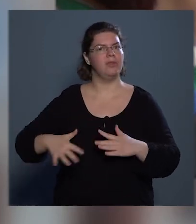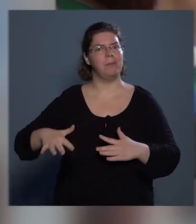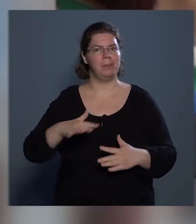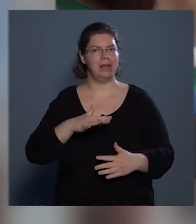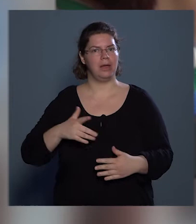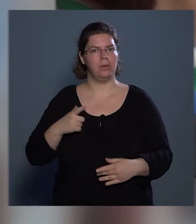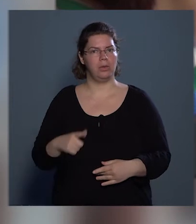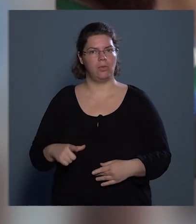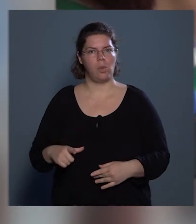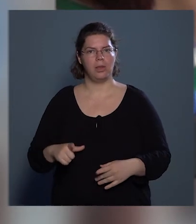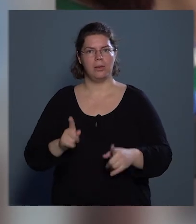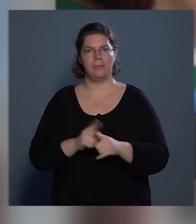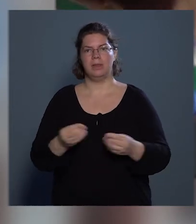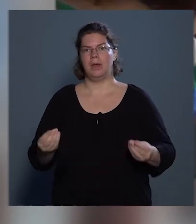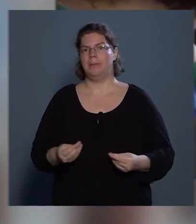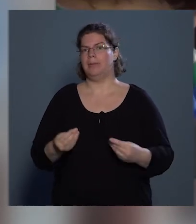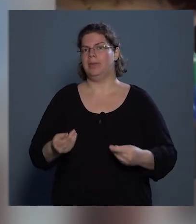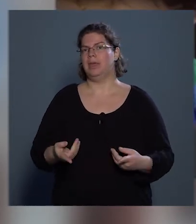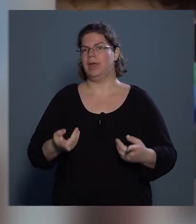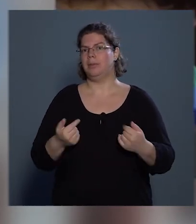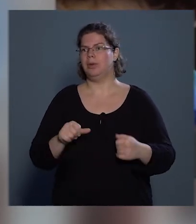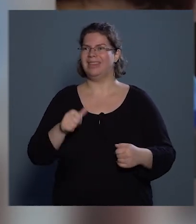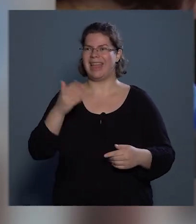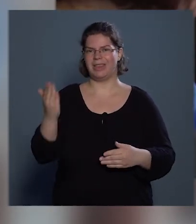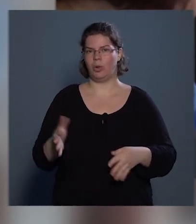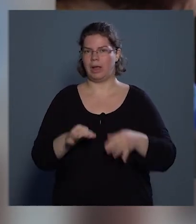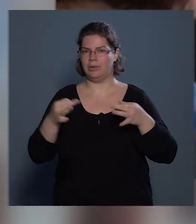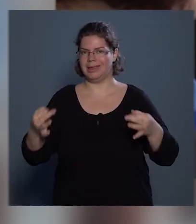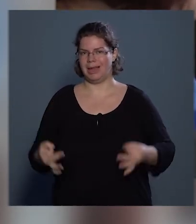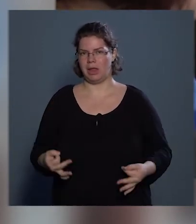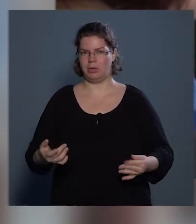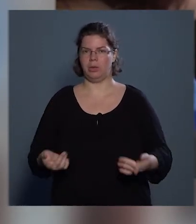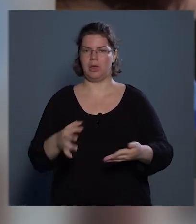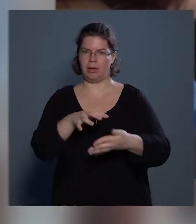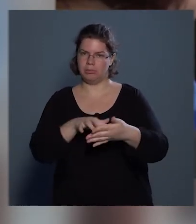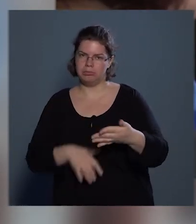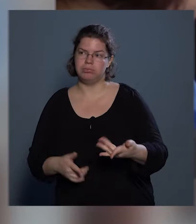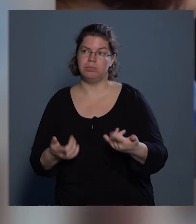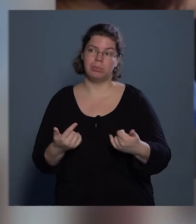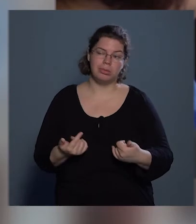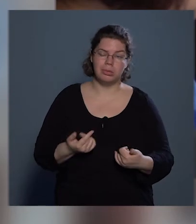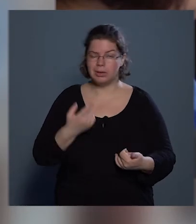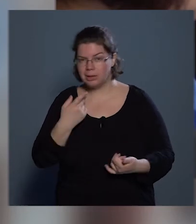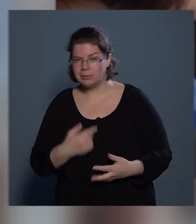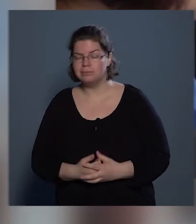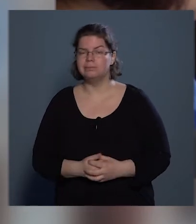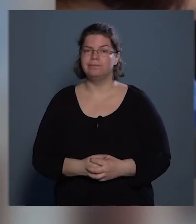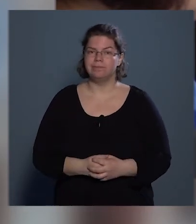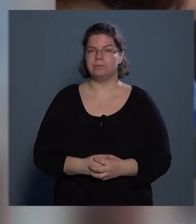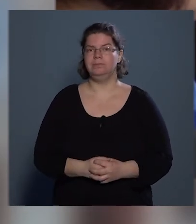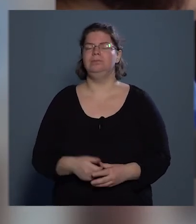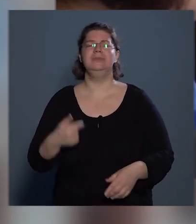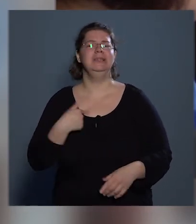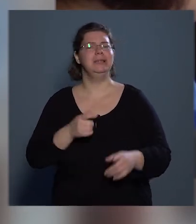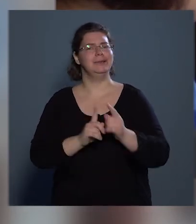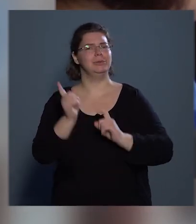ami ebből a egyoldalú nyilatkozatból felsejlik. Én úgy gondolom, hogy senki